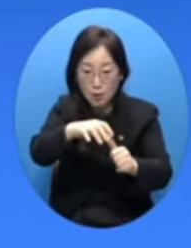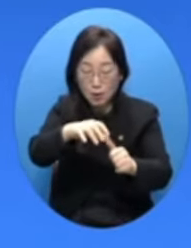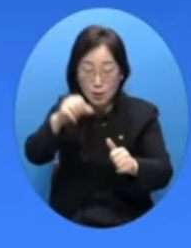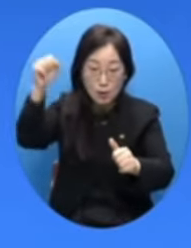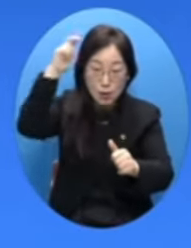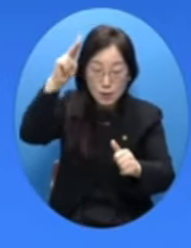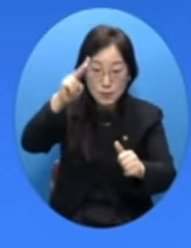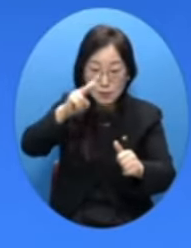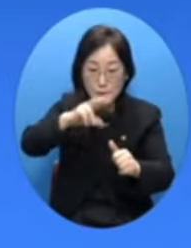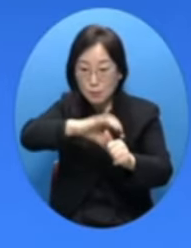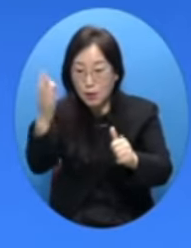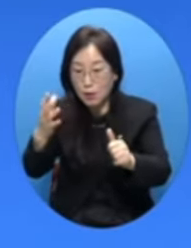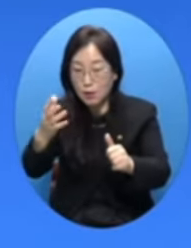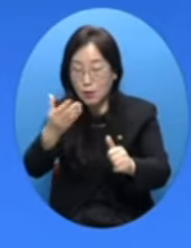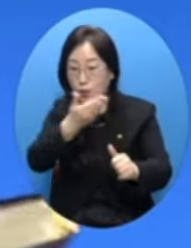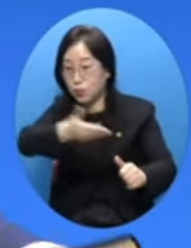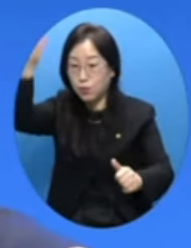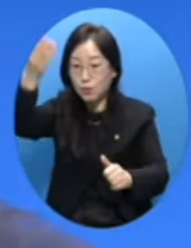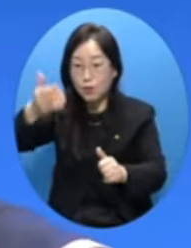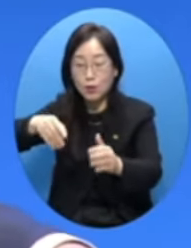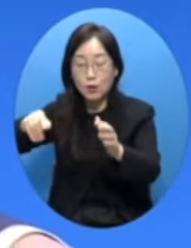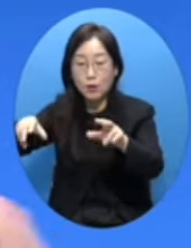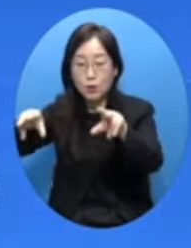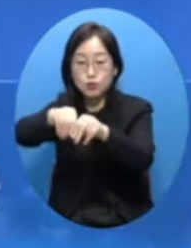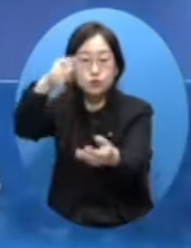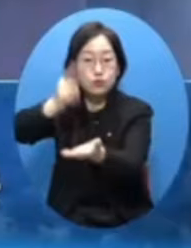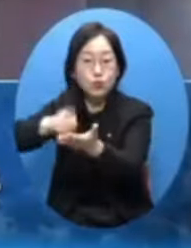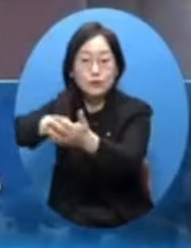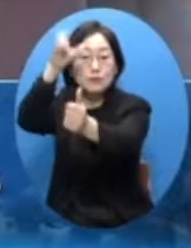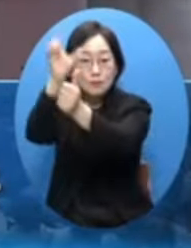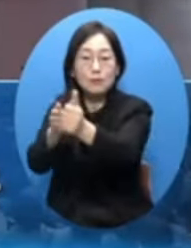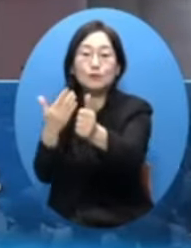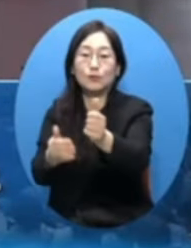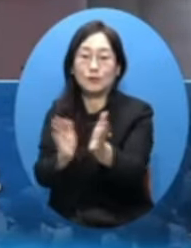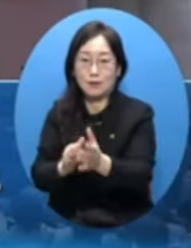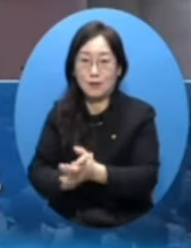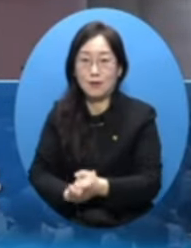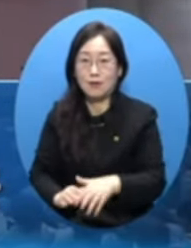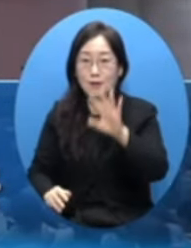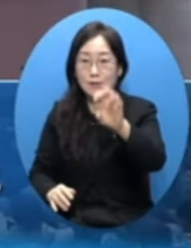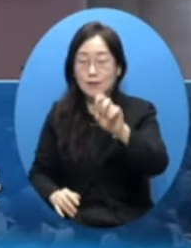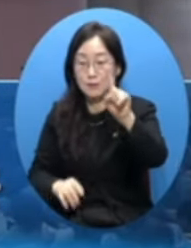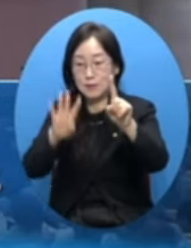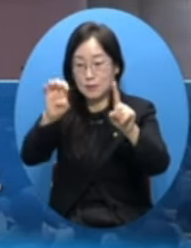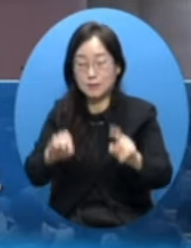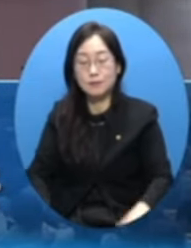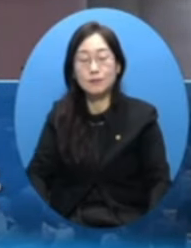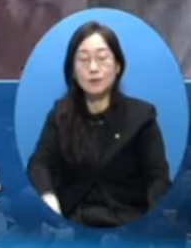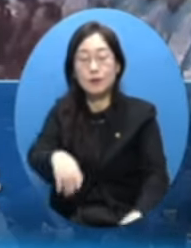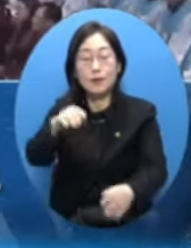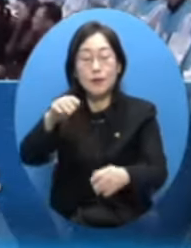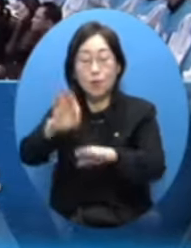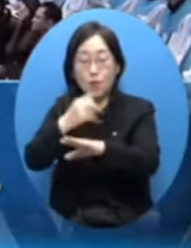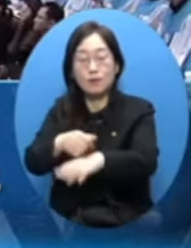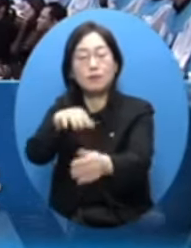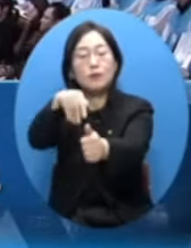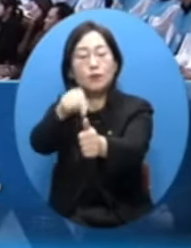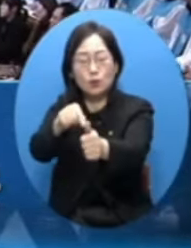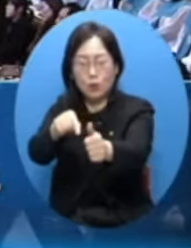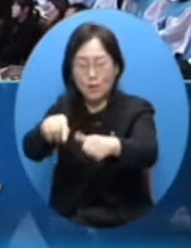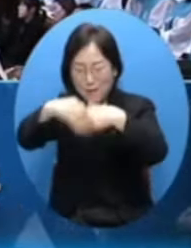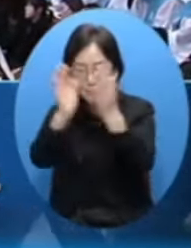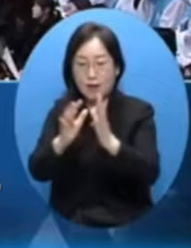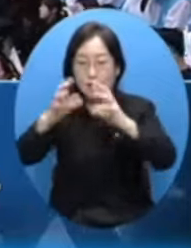우리나라만 국무총리 올려놨으니 그래 보세요. 41장 40절로 43절에 너는 내 집을 다스리라 내 백성이 다 내